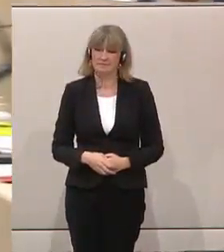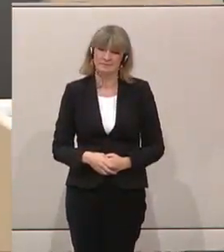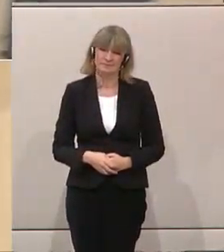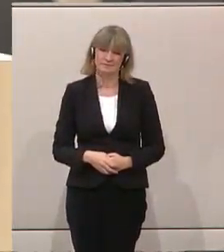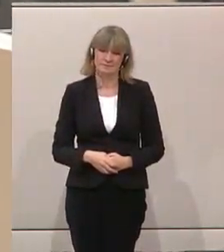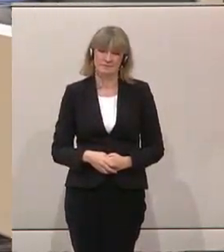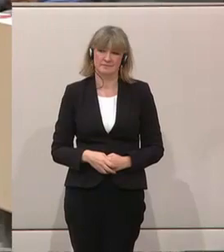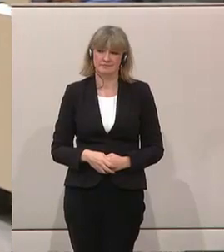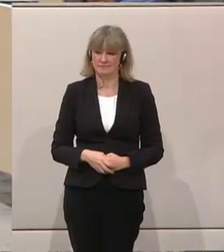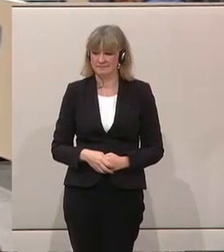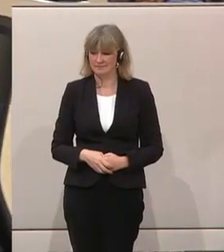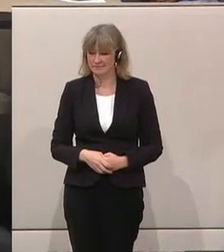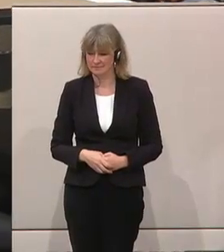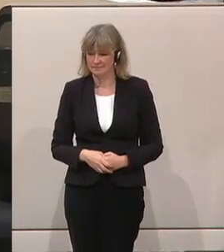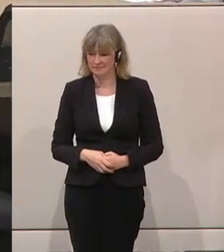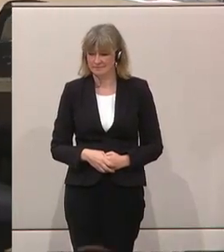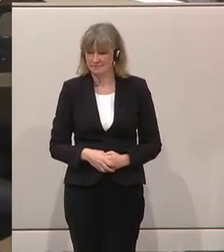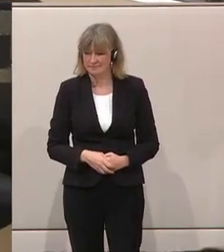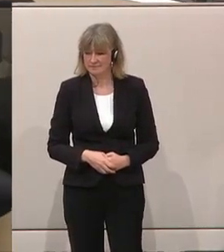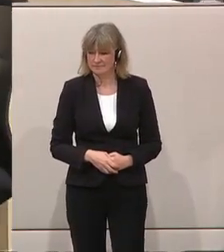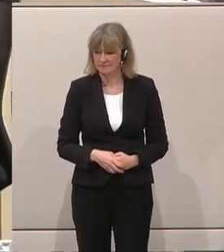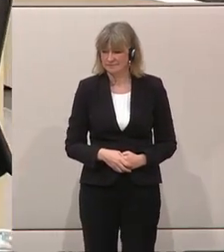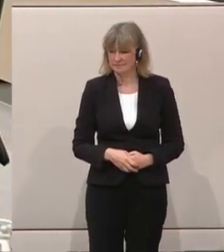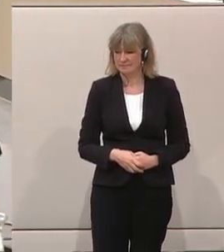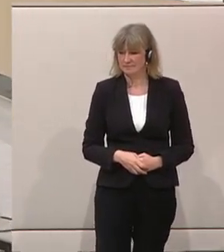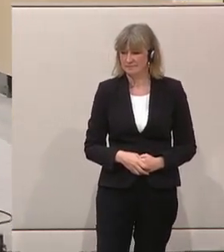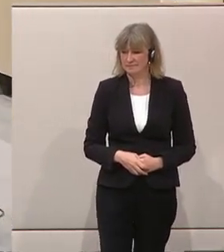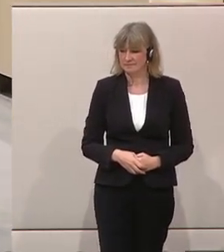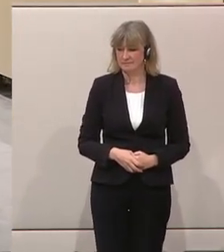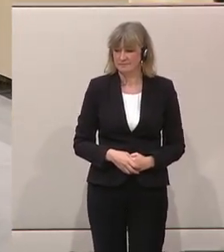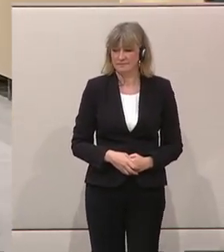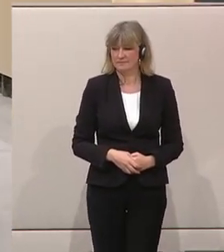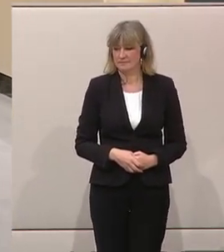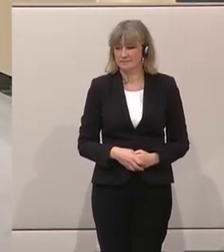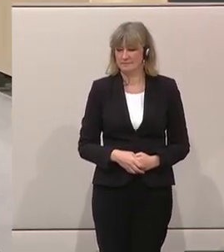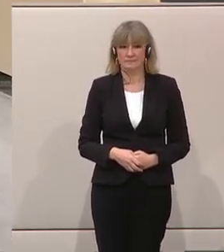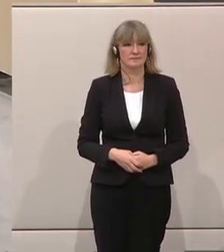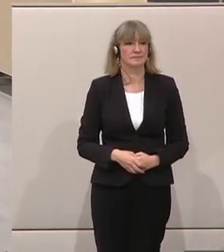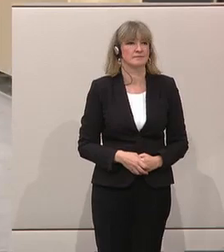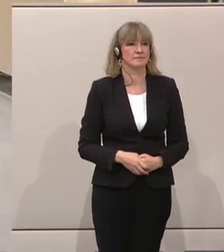die Liste Pilz bei der Nationalratswahl um Stimmen kämpft.